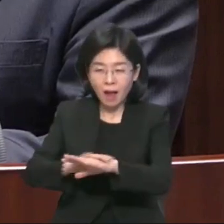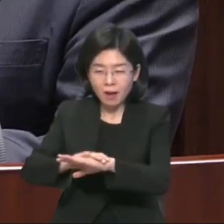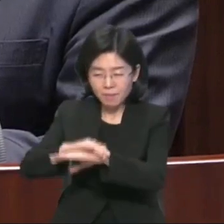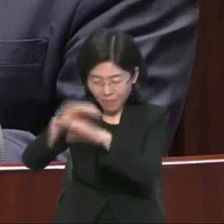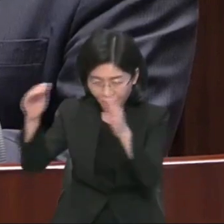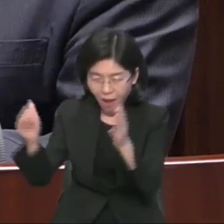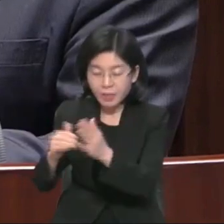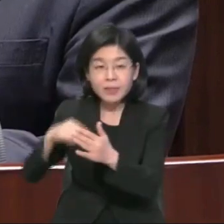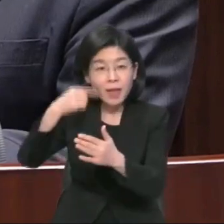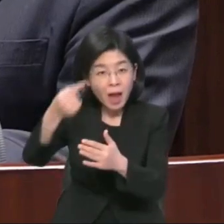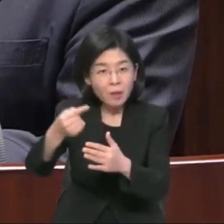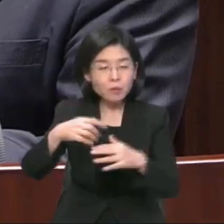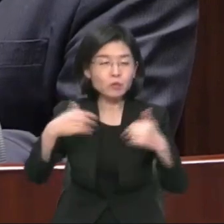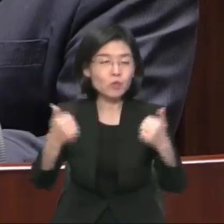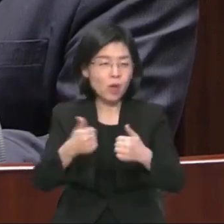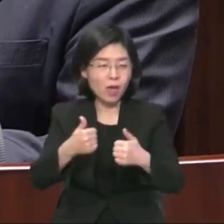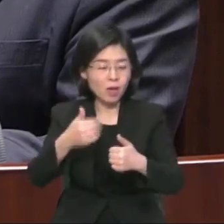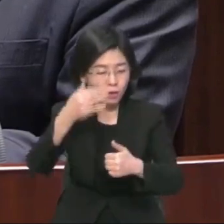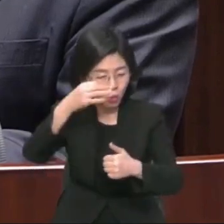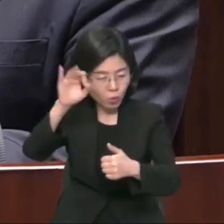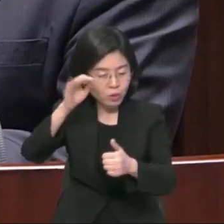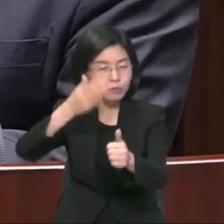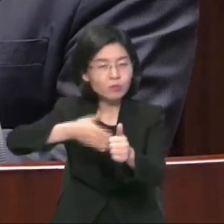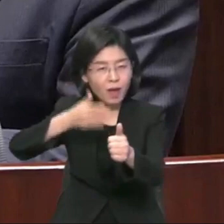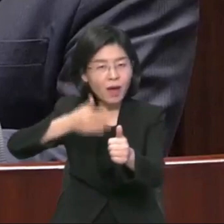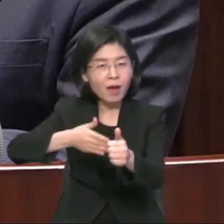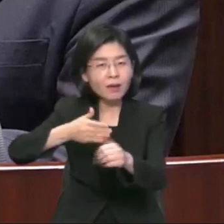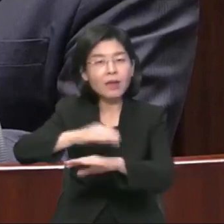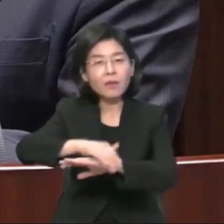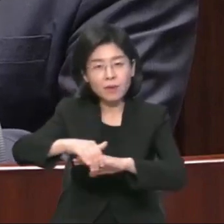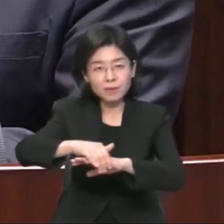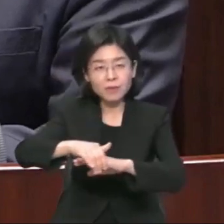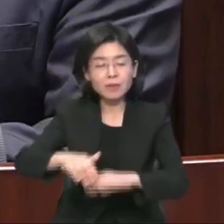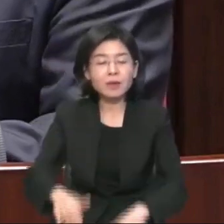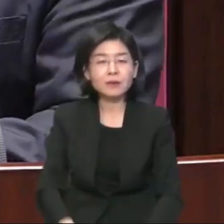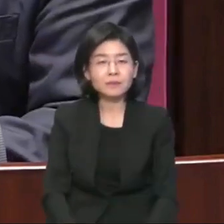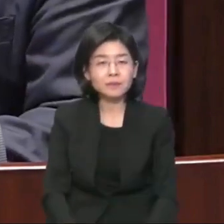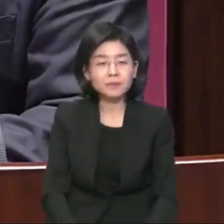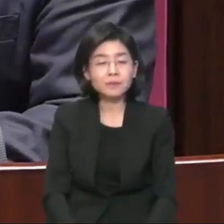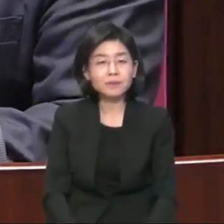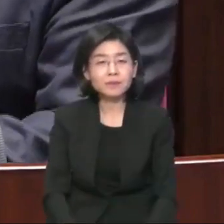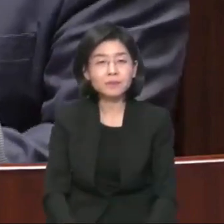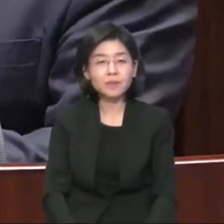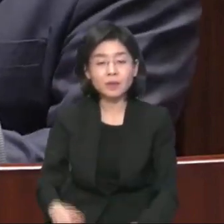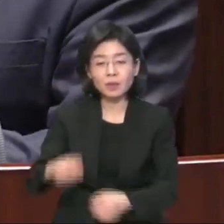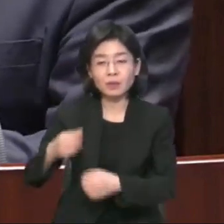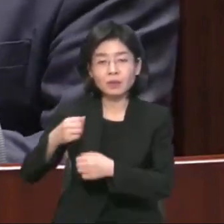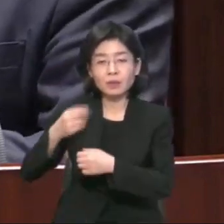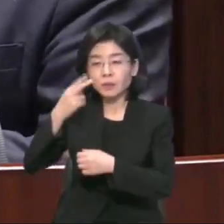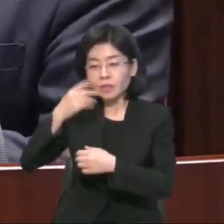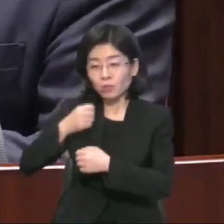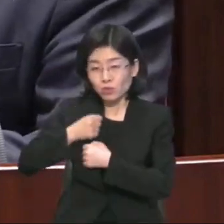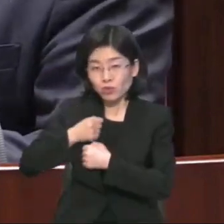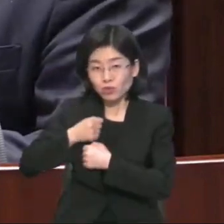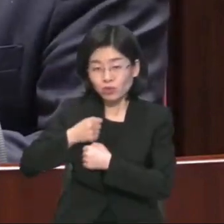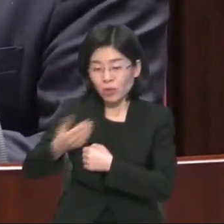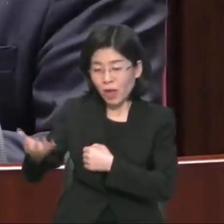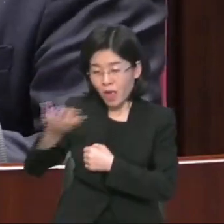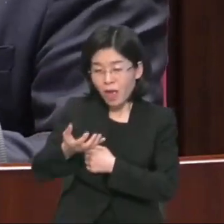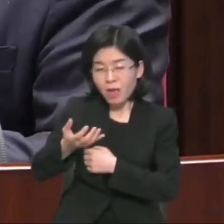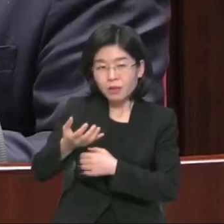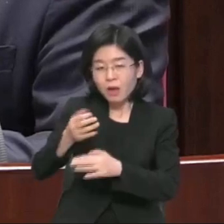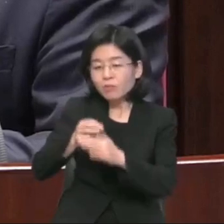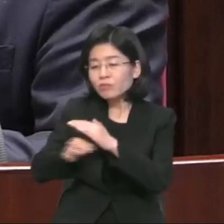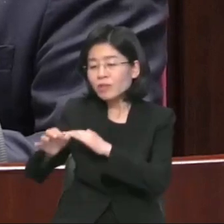국회의 동의를 구하는 그런 요청을 드릴 준비를 하고 있습니다. 방위비 분담금 협상이 늦어지면